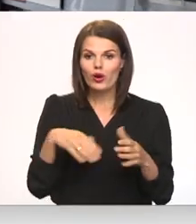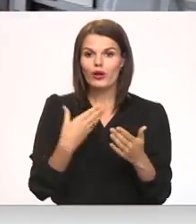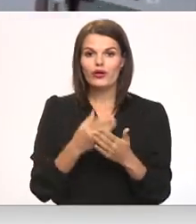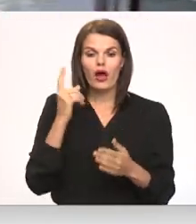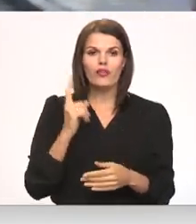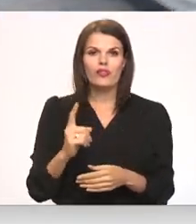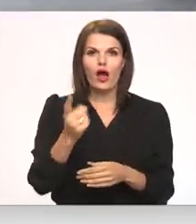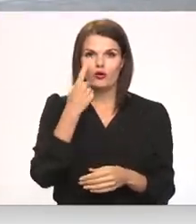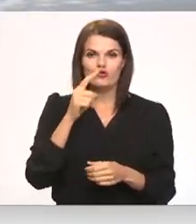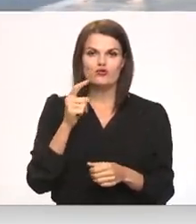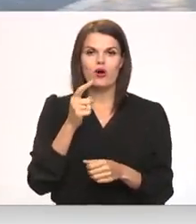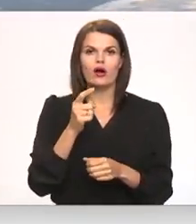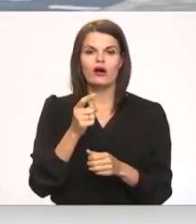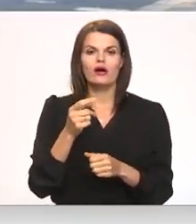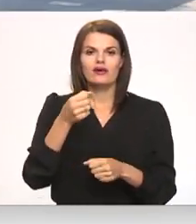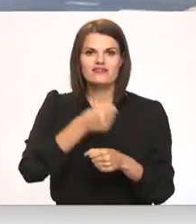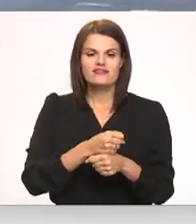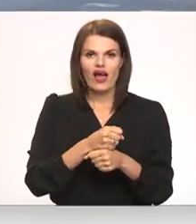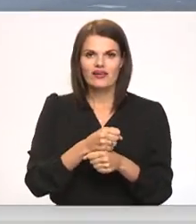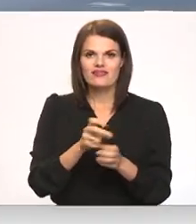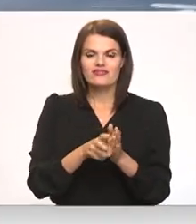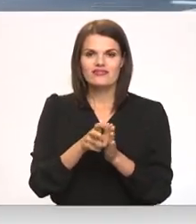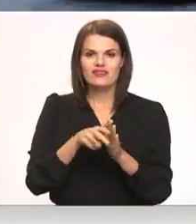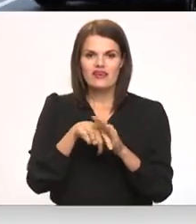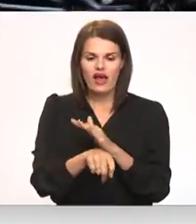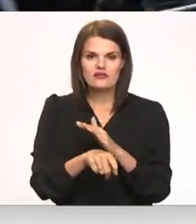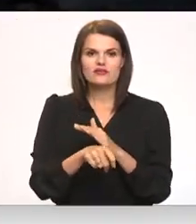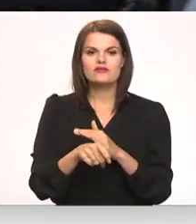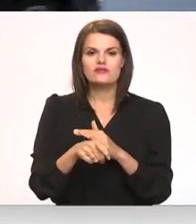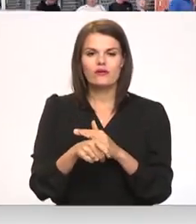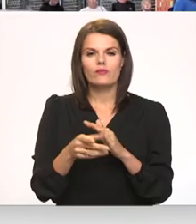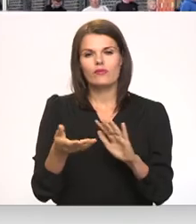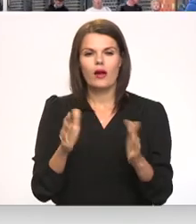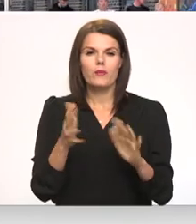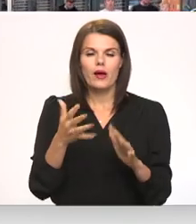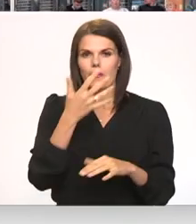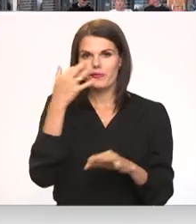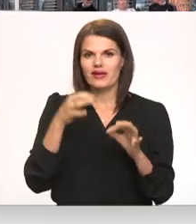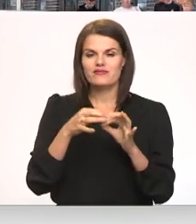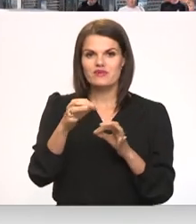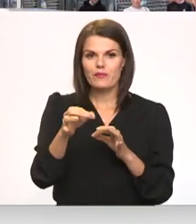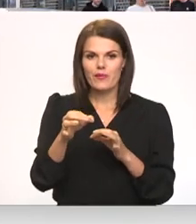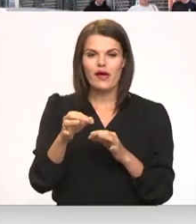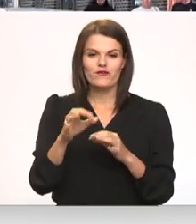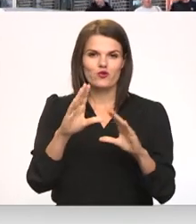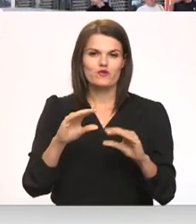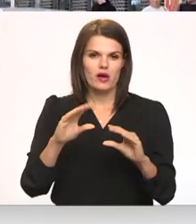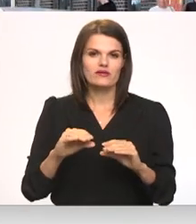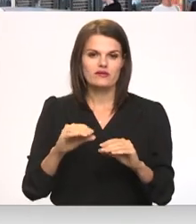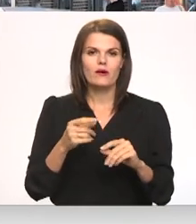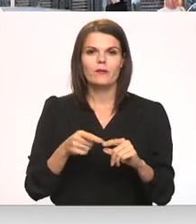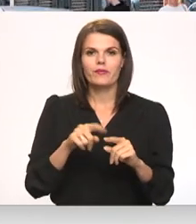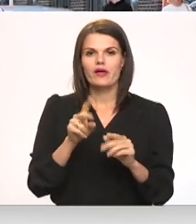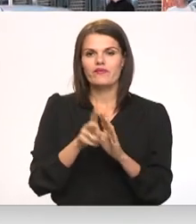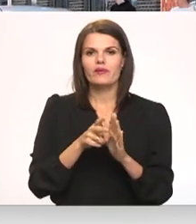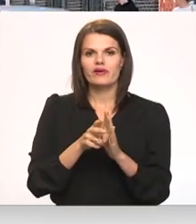no stacijas, kas ir tieši tur, kaut kādus 500 metrus mazāk. Pie vilciena